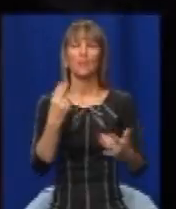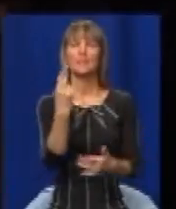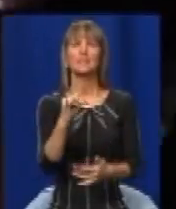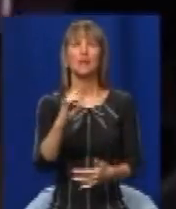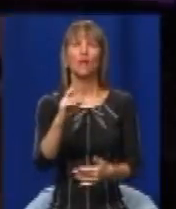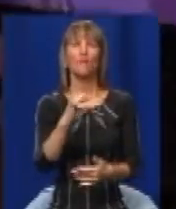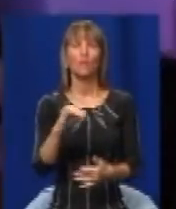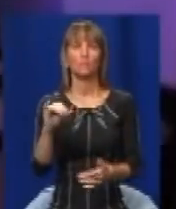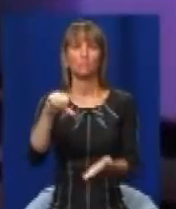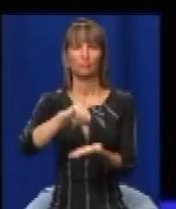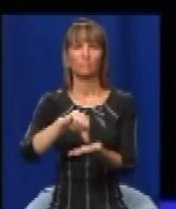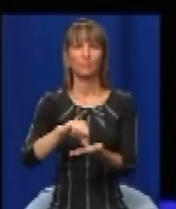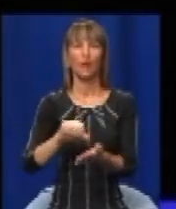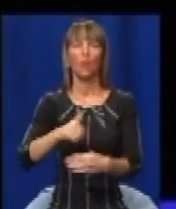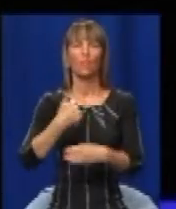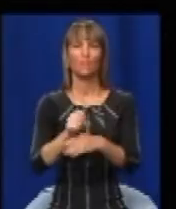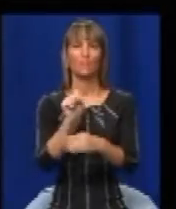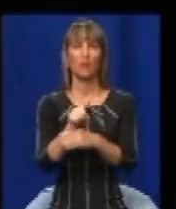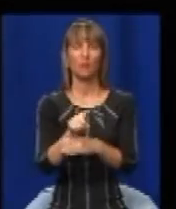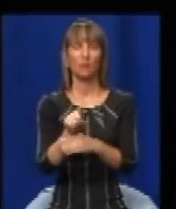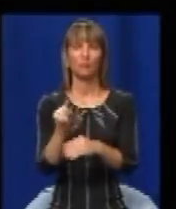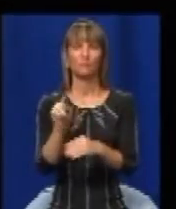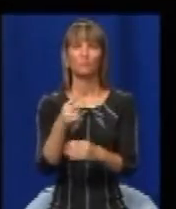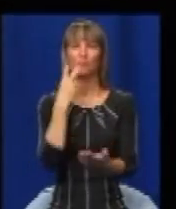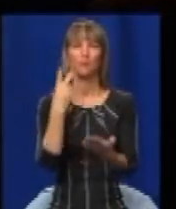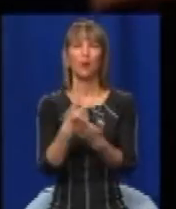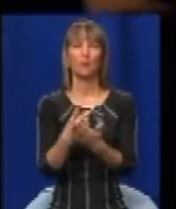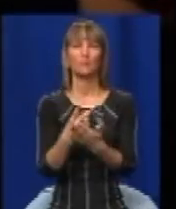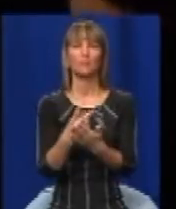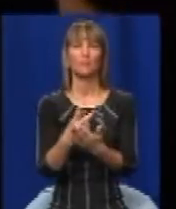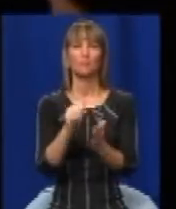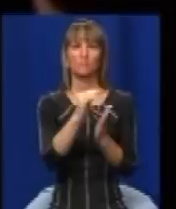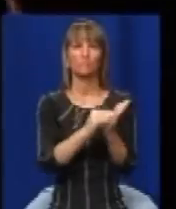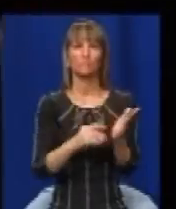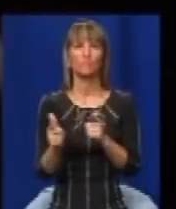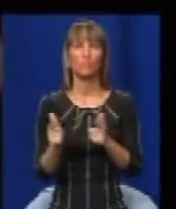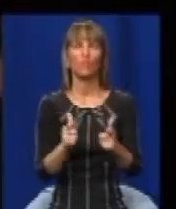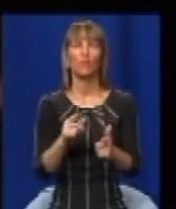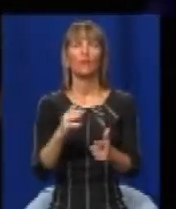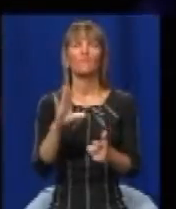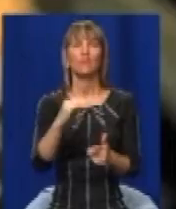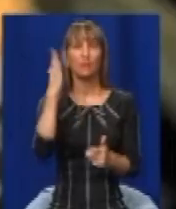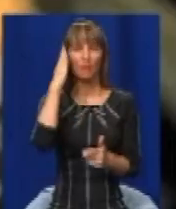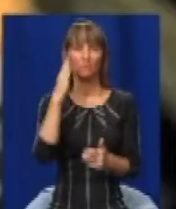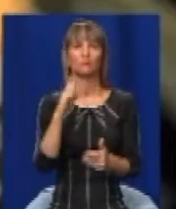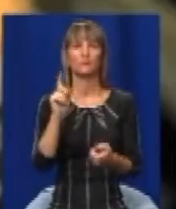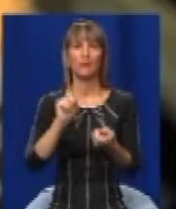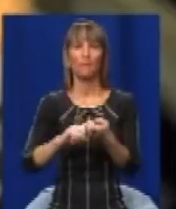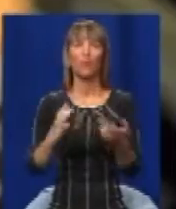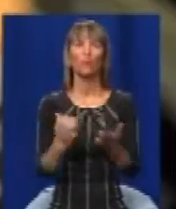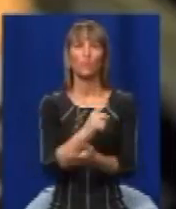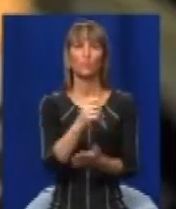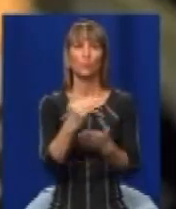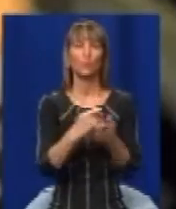завдання режисера – поставити даний йому сценарій. Від таланту цього професіонала залежить успіх кожної програми. Аби з